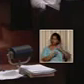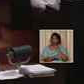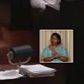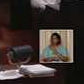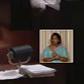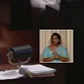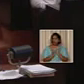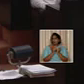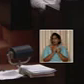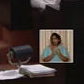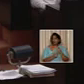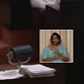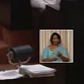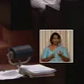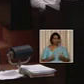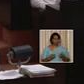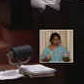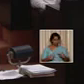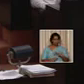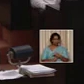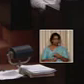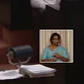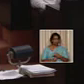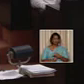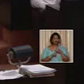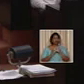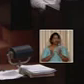ආචාර්යවරුන් කොපමණ සංඛ්‍යාවකගේ හිඟයක් පවතීද? එය කොපමණ ප්‍රතිශතයක්ද?